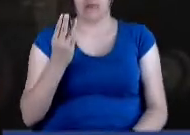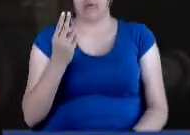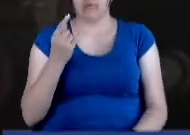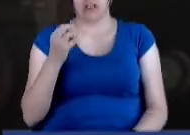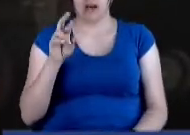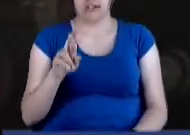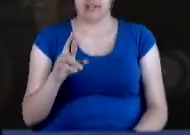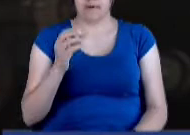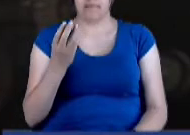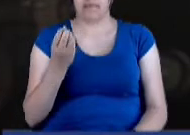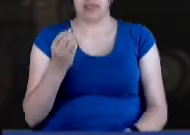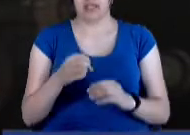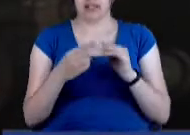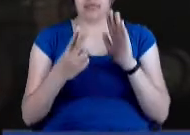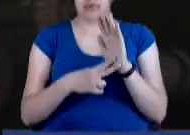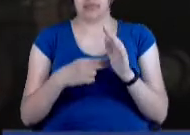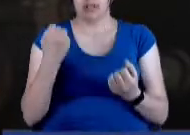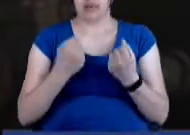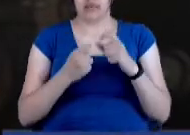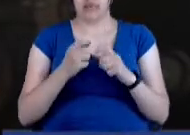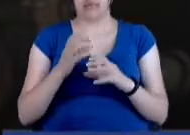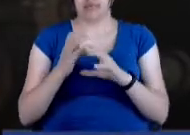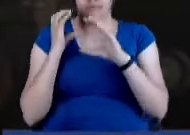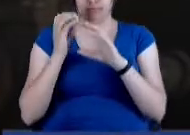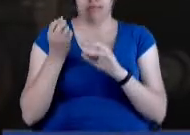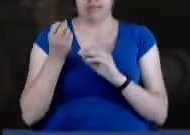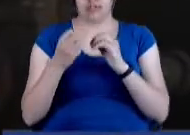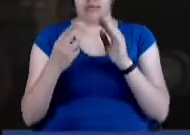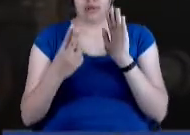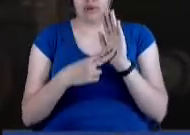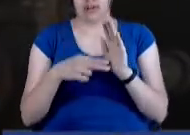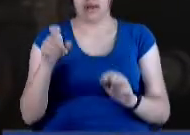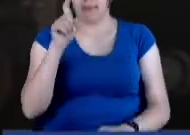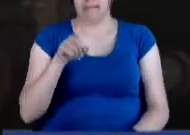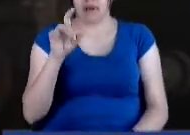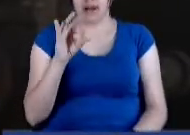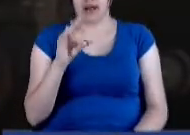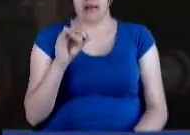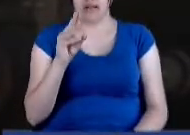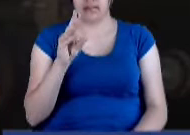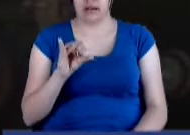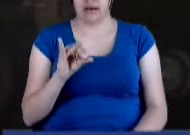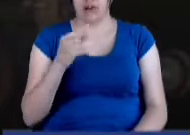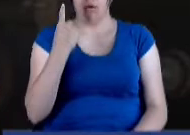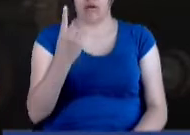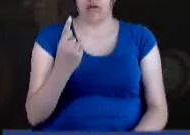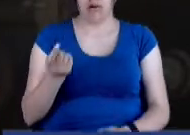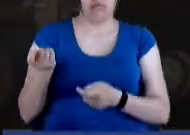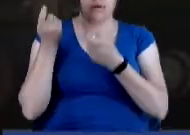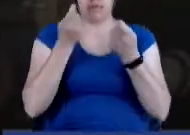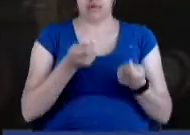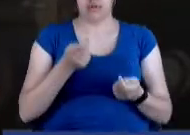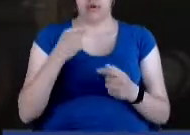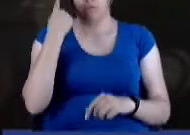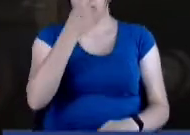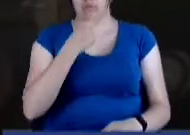ще 17 вантажівок, 15 з них привезли хімікати та реагенти. Одна доставить засоби